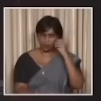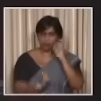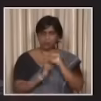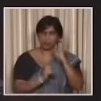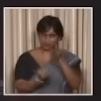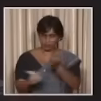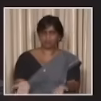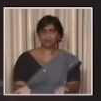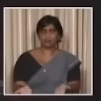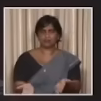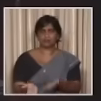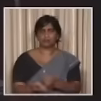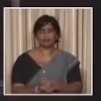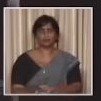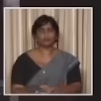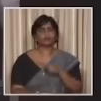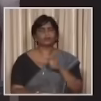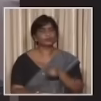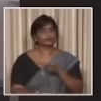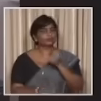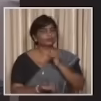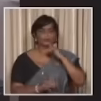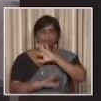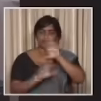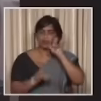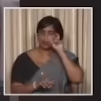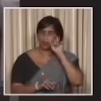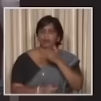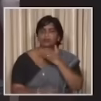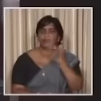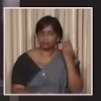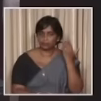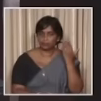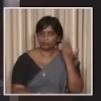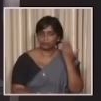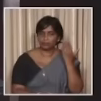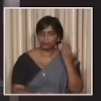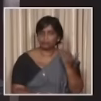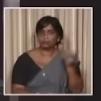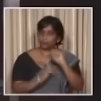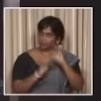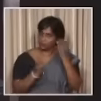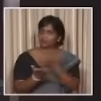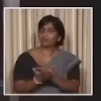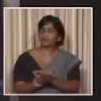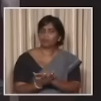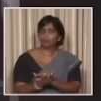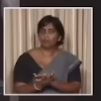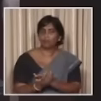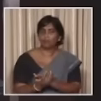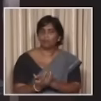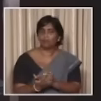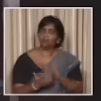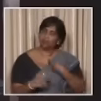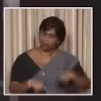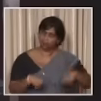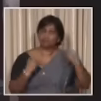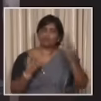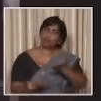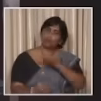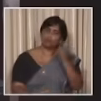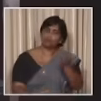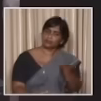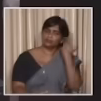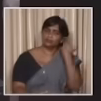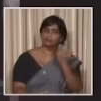සභාගත කරන්න එතකොට ඒකේ නිගමන ඔක්කොම බලා ගන්න පුළුවන් සභාගත කරන්න මං අභියෝග කරන්න පුළුවන් නම්